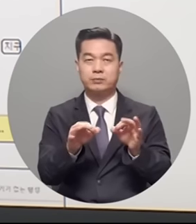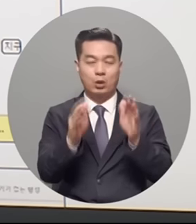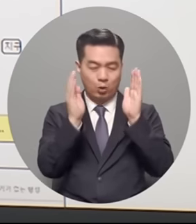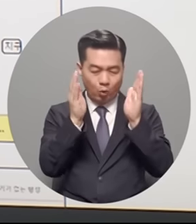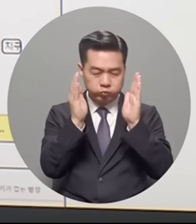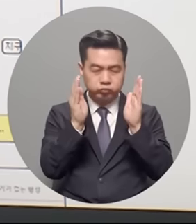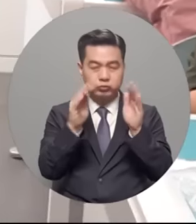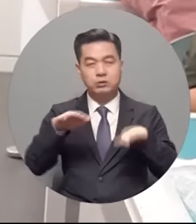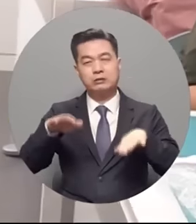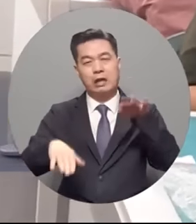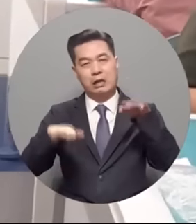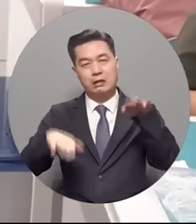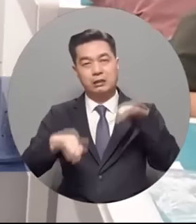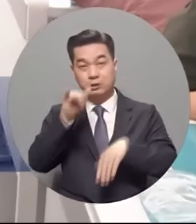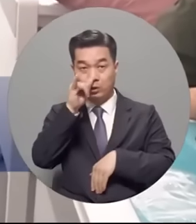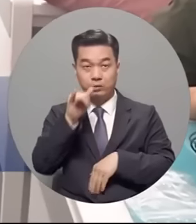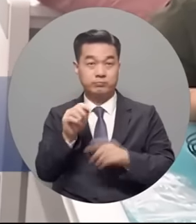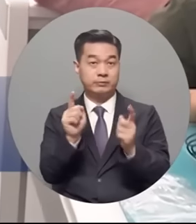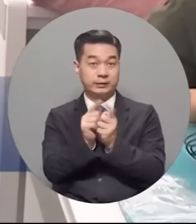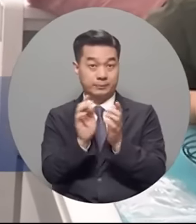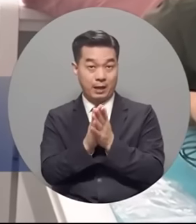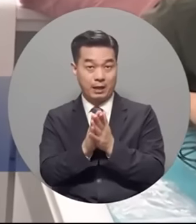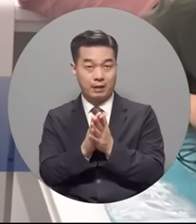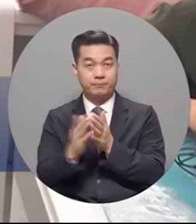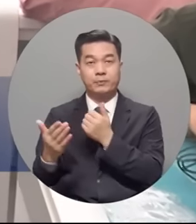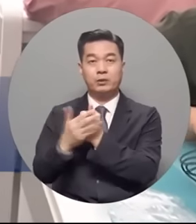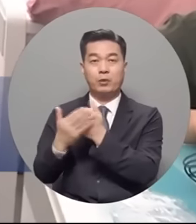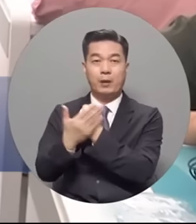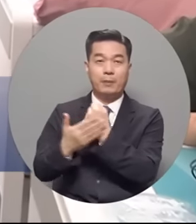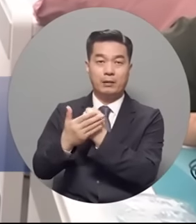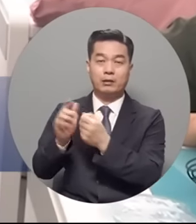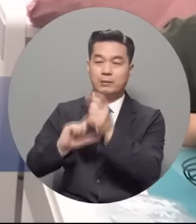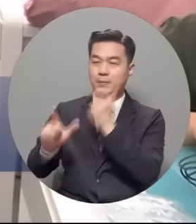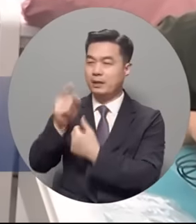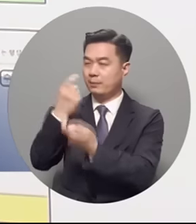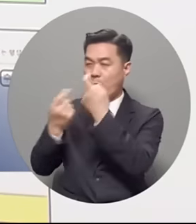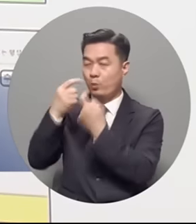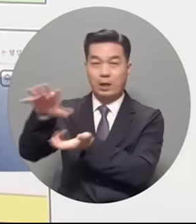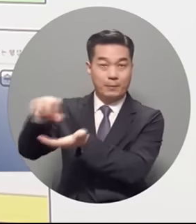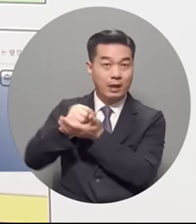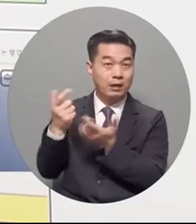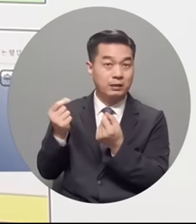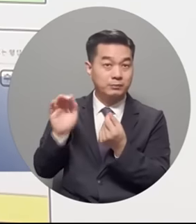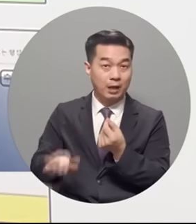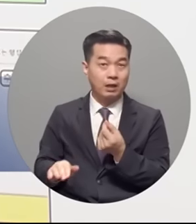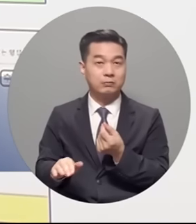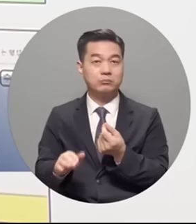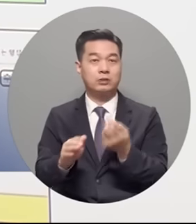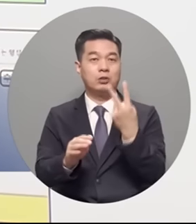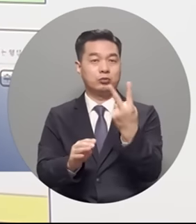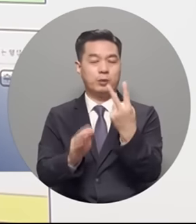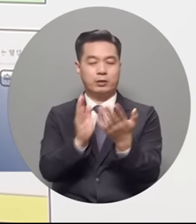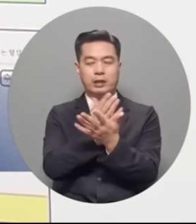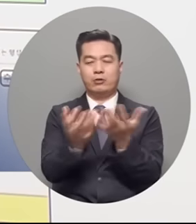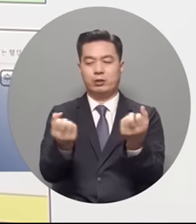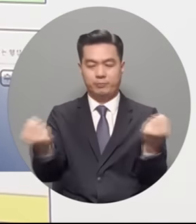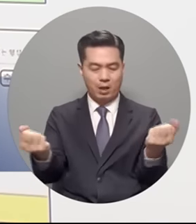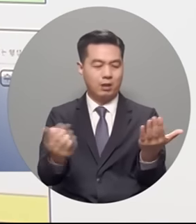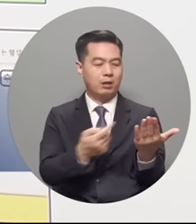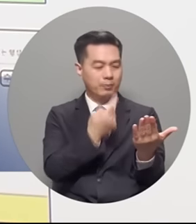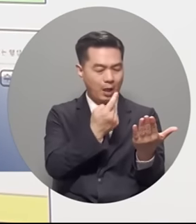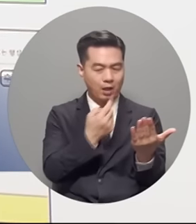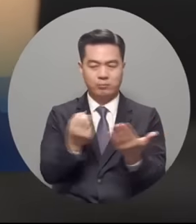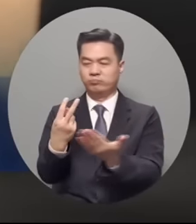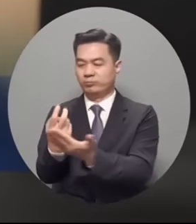지적합니다. 즉각적으로 피드백을 받으면 그 많이 배우는 것 같지만 사실은 두 번에 나눠서 배울 걸 한 번에 몰아서 공부하는 것 때문에 효과가